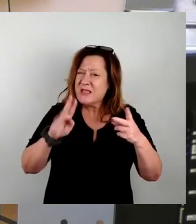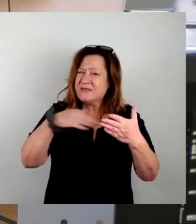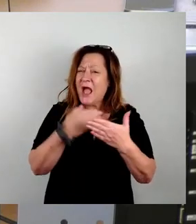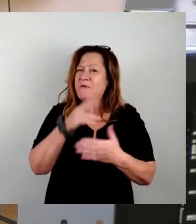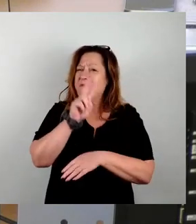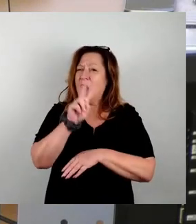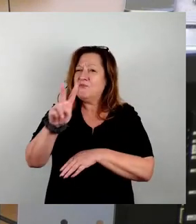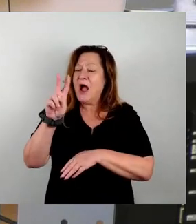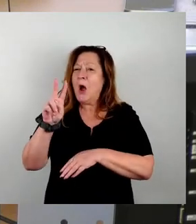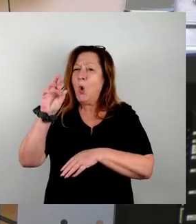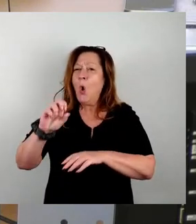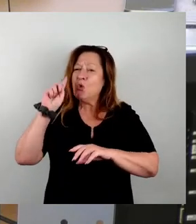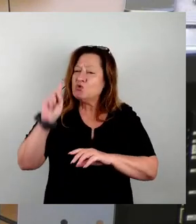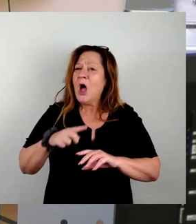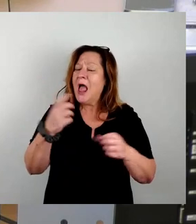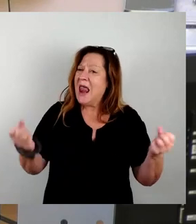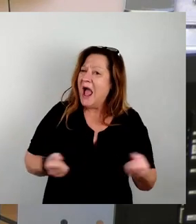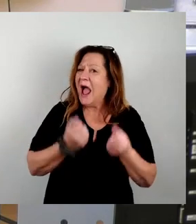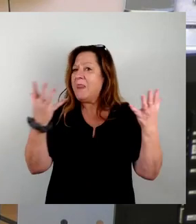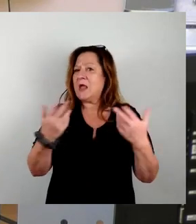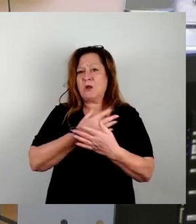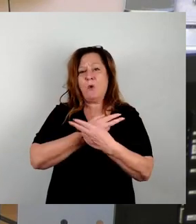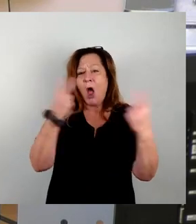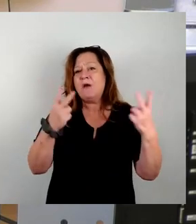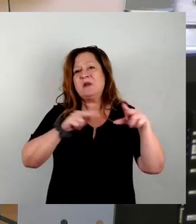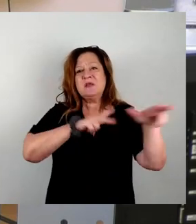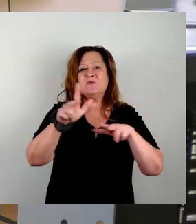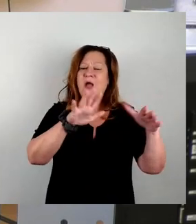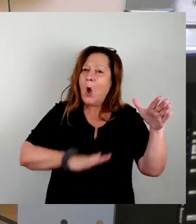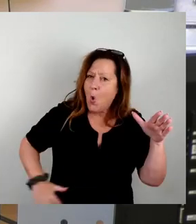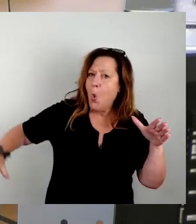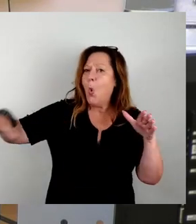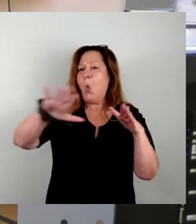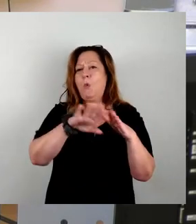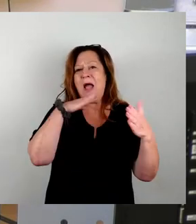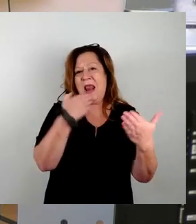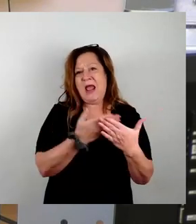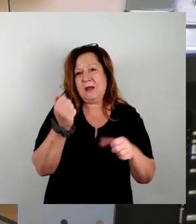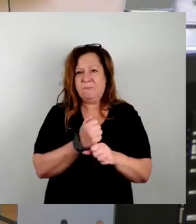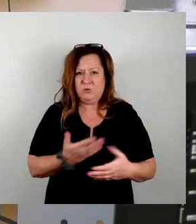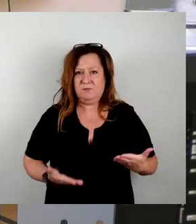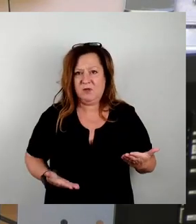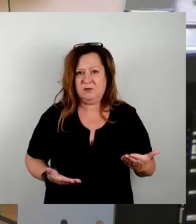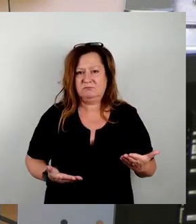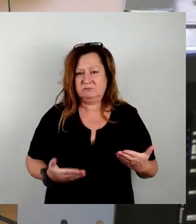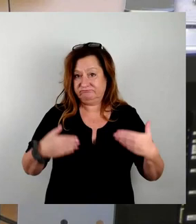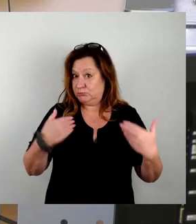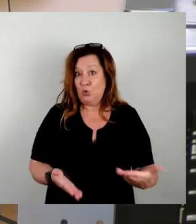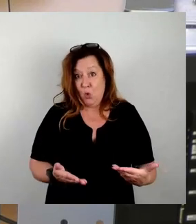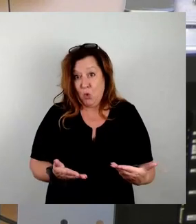attraktiven öffentlichen Verkehr überall im Gebiet anzubieten, und das ist so nicht